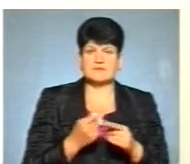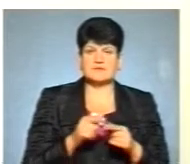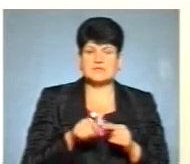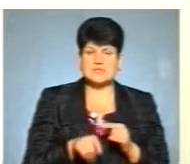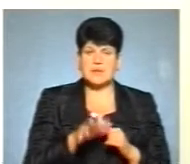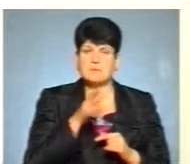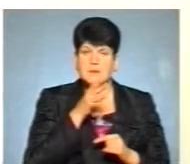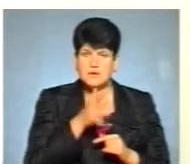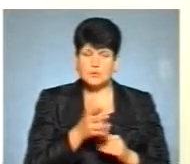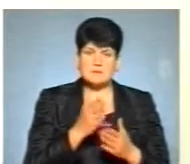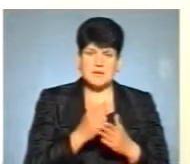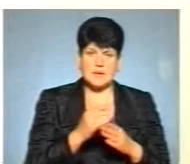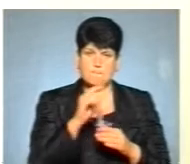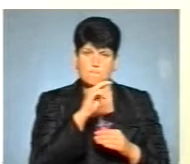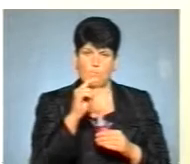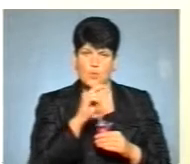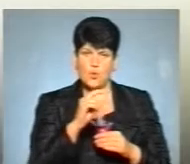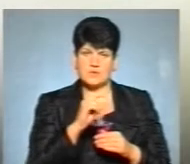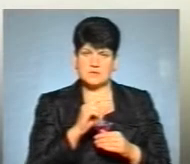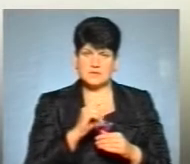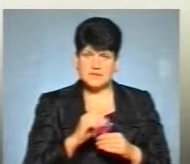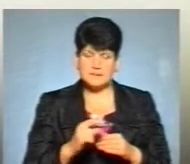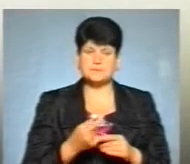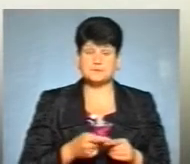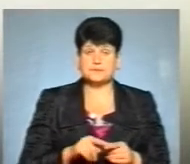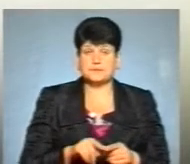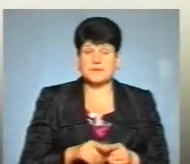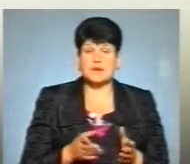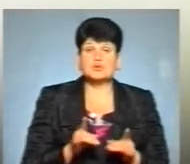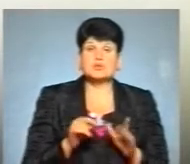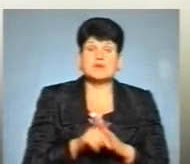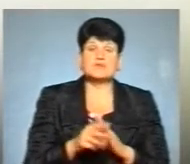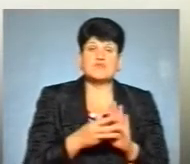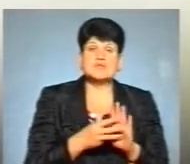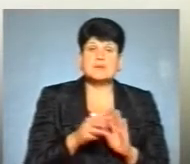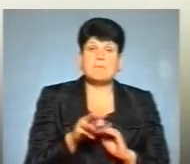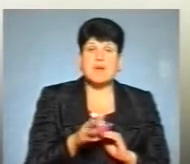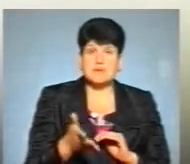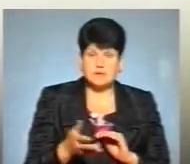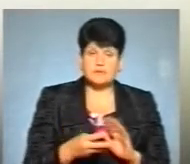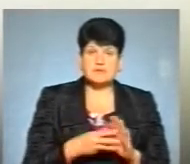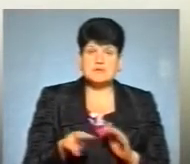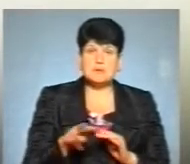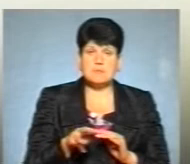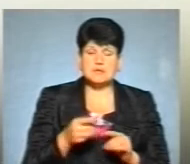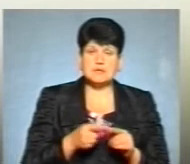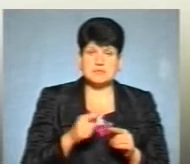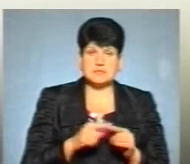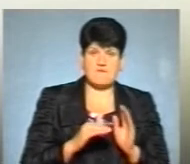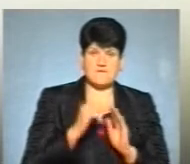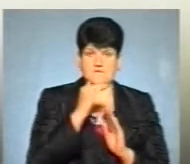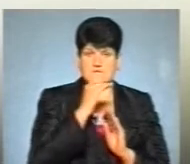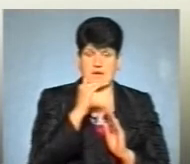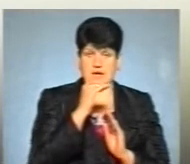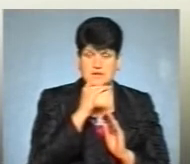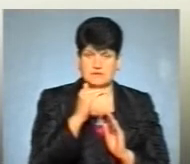Тобто, там є поділки на лінійці і, відповідно, цей. Що таке 8 метрів? 8 метрів – це верхня відмітка. Якщо